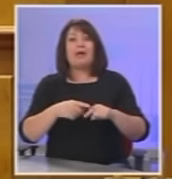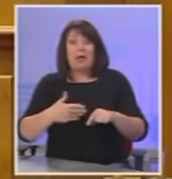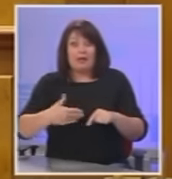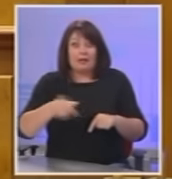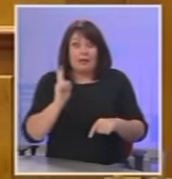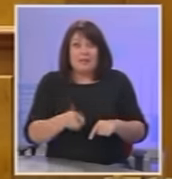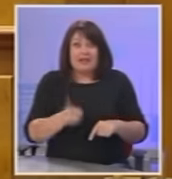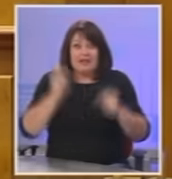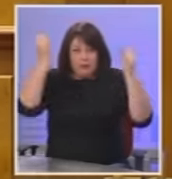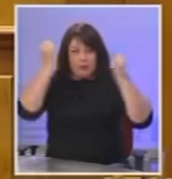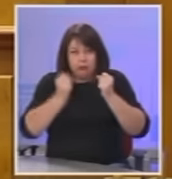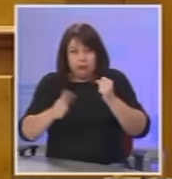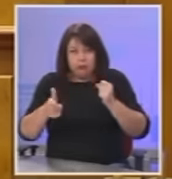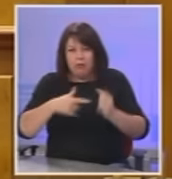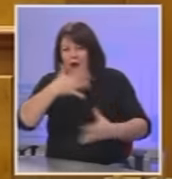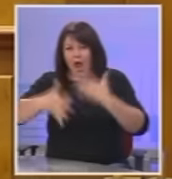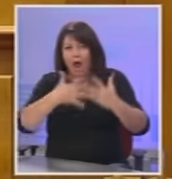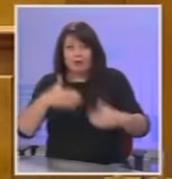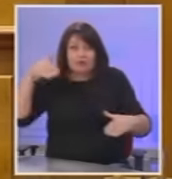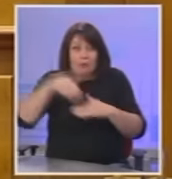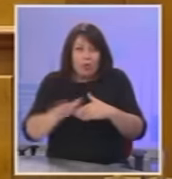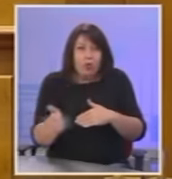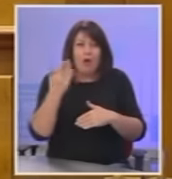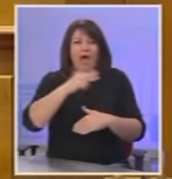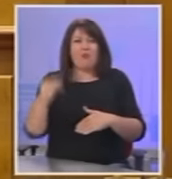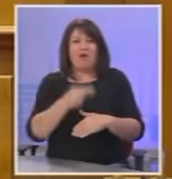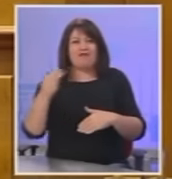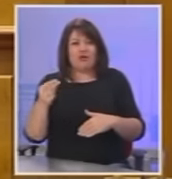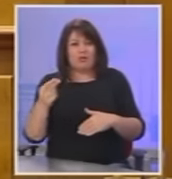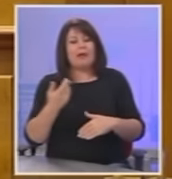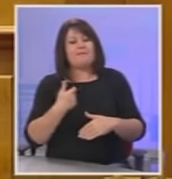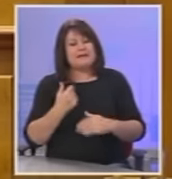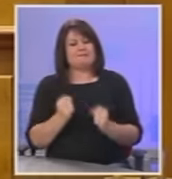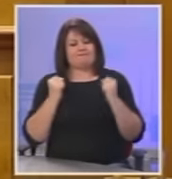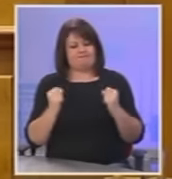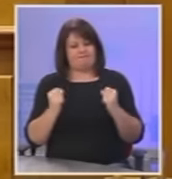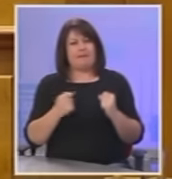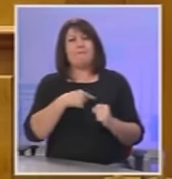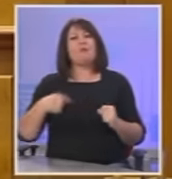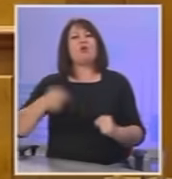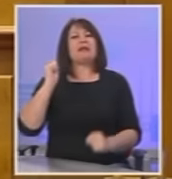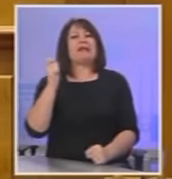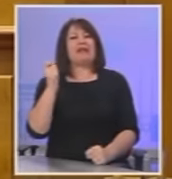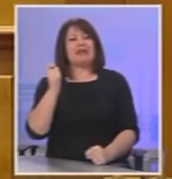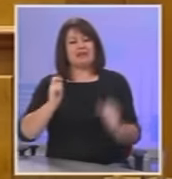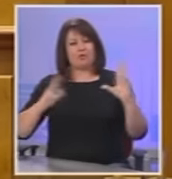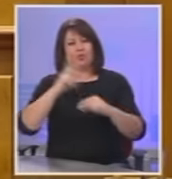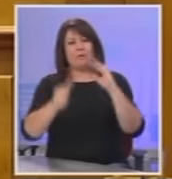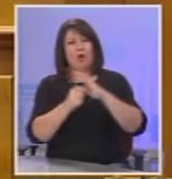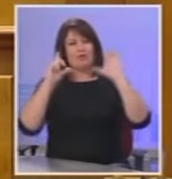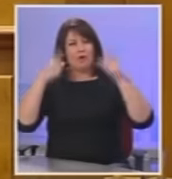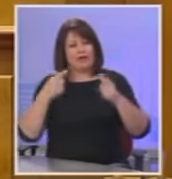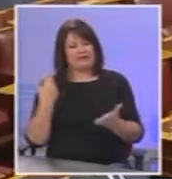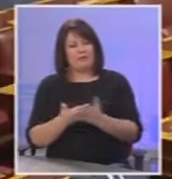της χρεοκοπίας, του χάους. Το αποδείξαμε στη σύσκεψη των πολιτικών αρχηγών με τον πρόεδρο της